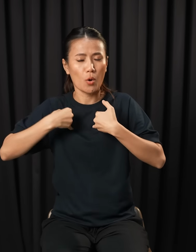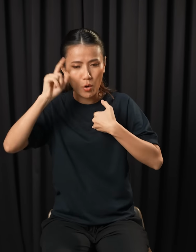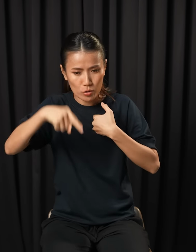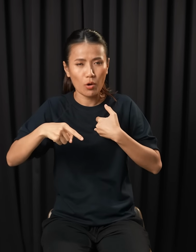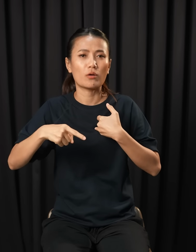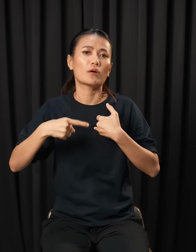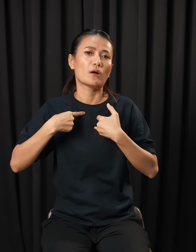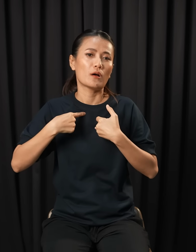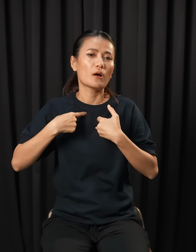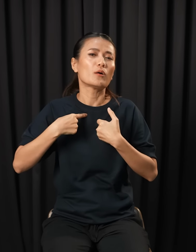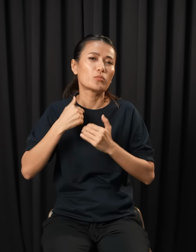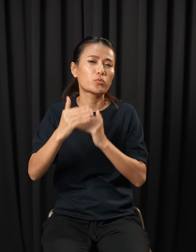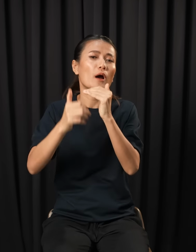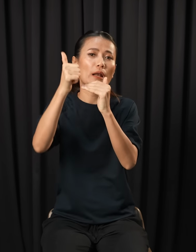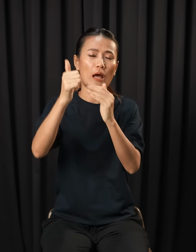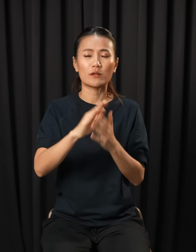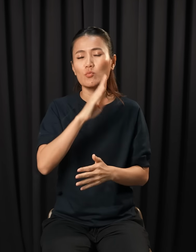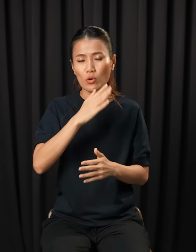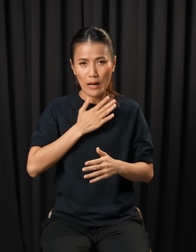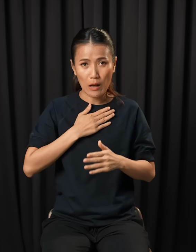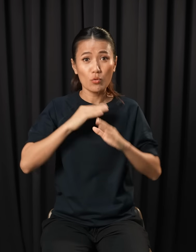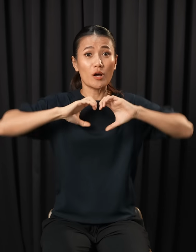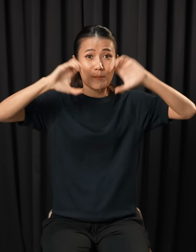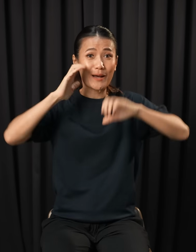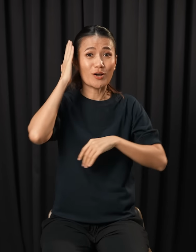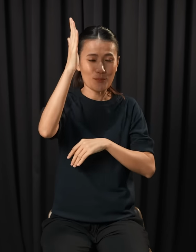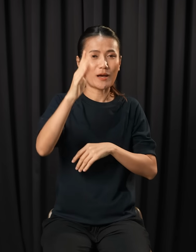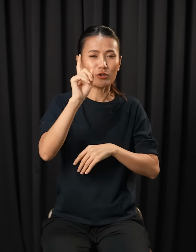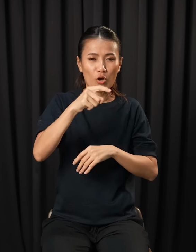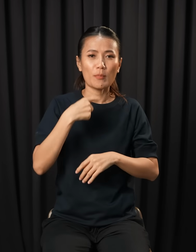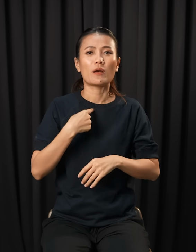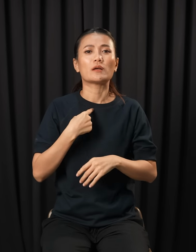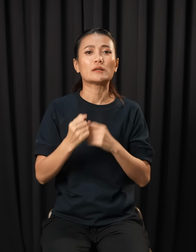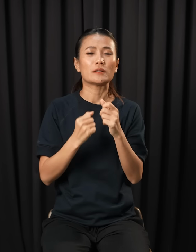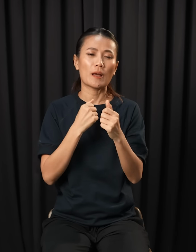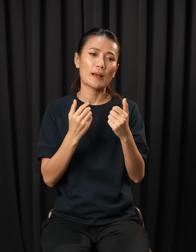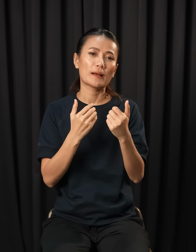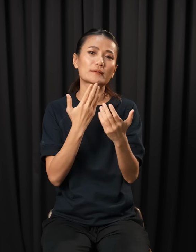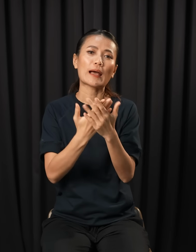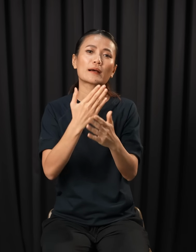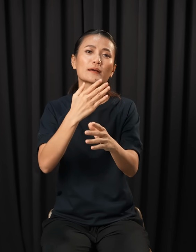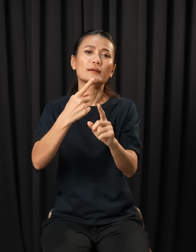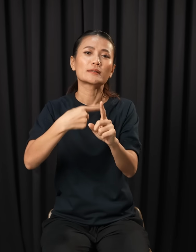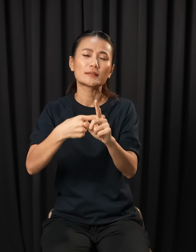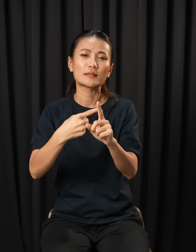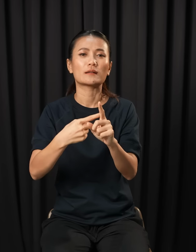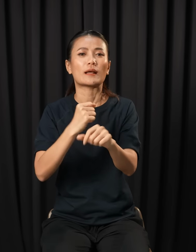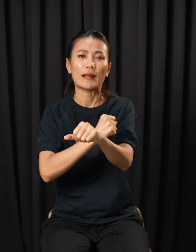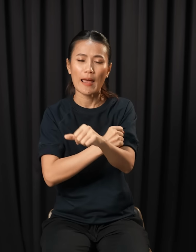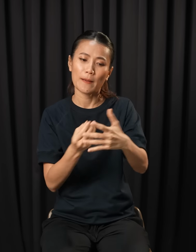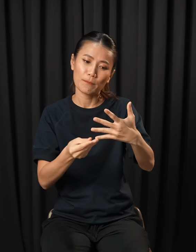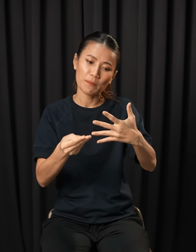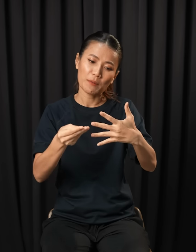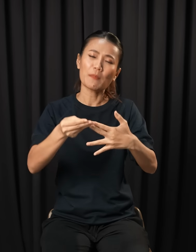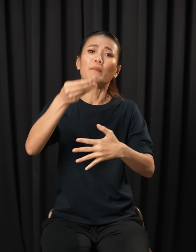สุขก่อนแล้วก็สามารถที่จะทำงานได้ในมุมของเจ้าของกิจการคราวนี้ช่วยเขาด้วยในระดับหนึ่งแล้วคราวนี้ต่อไปนี้จากตอนนี้เราเป็นรัฐบาลเมื่อไหร่ก็ให้ขึ้นอัตโนมั